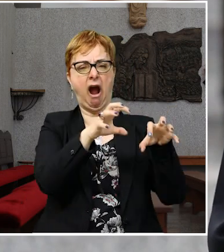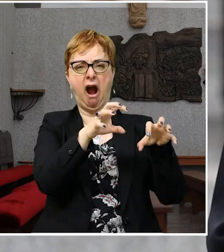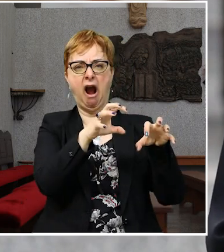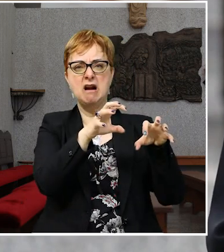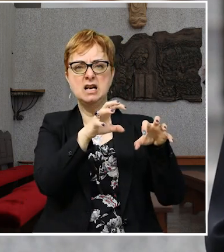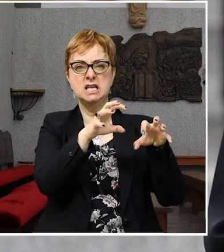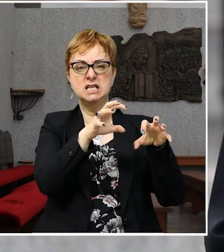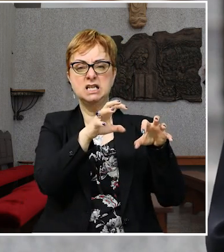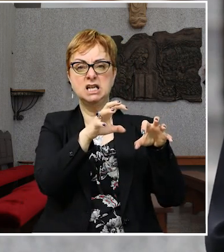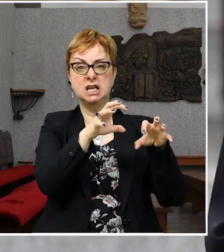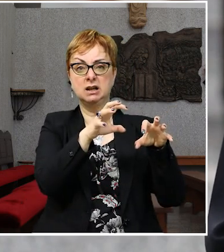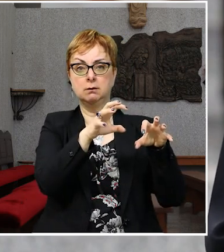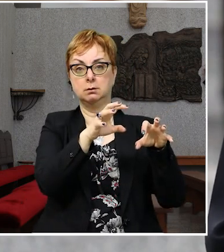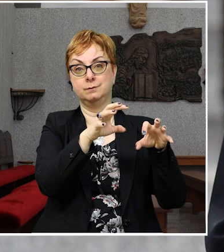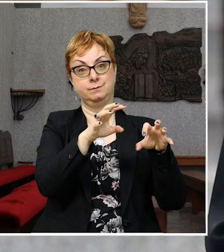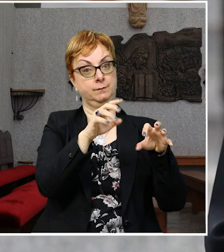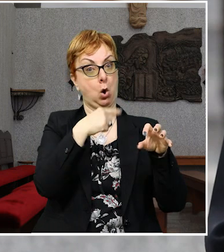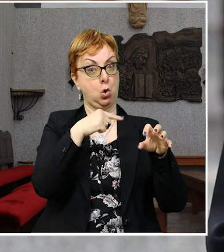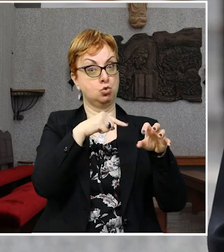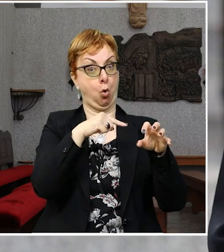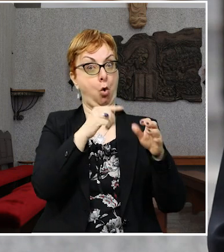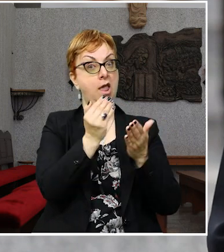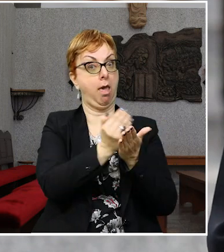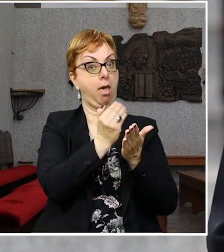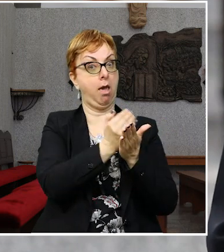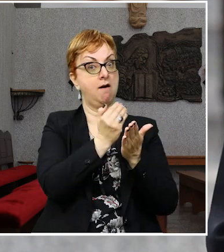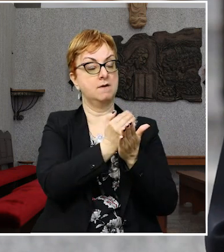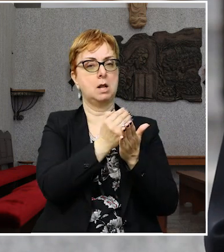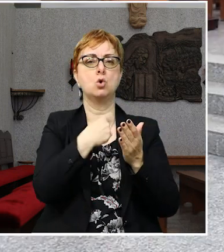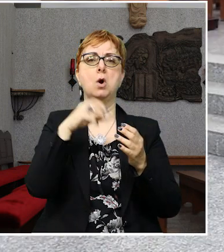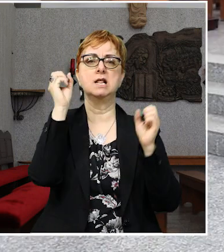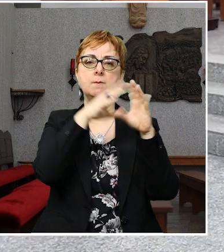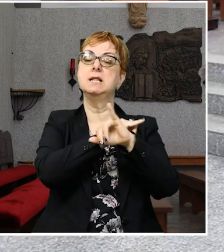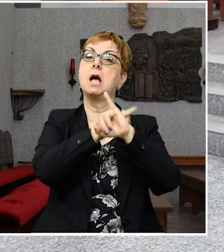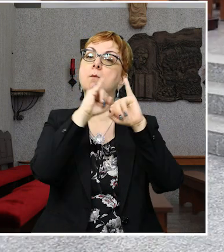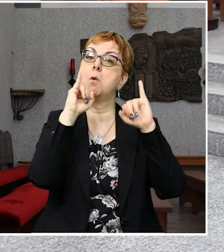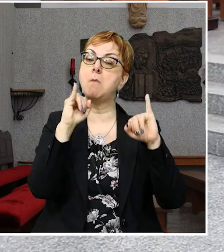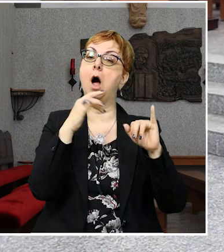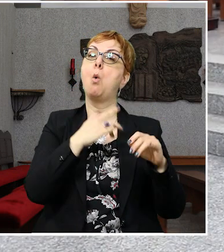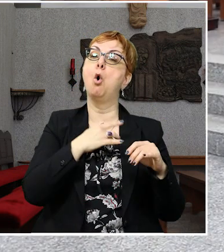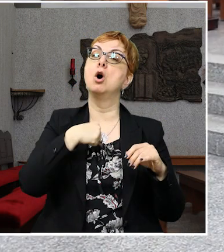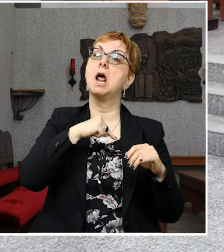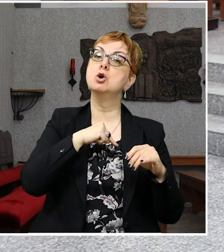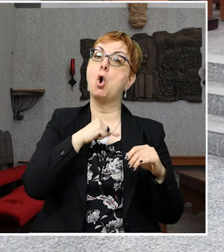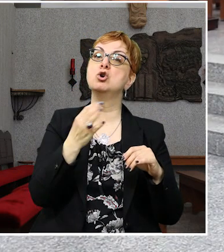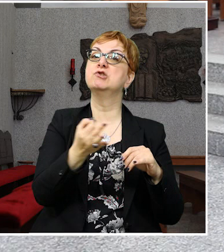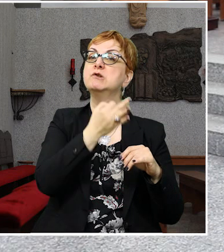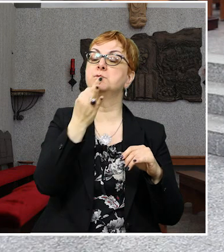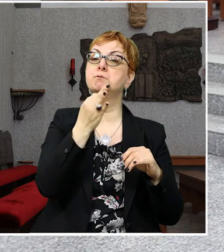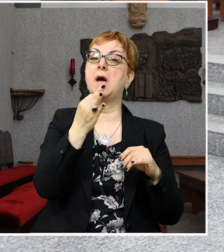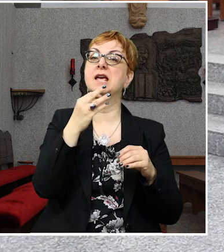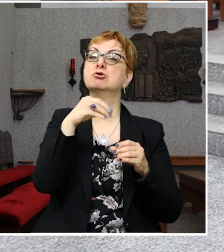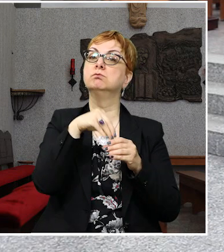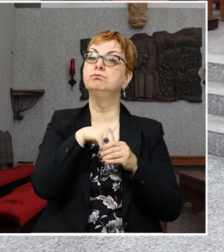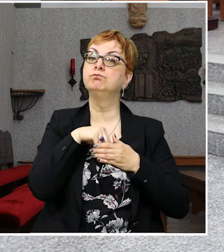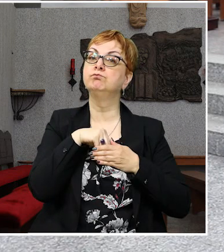predatoria e vorace. Non dimentichiamo mai che nel nostro cuore spesso